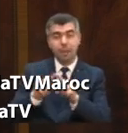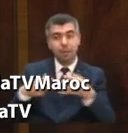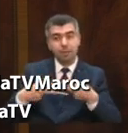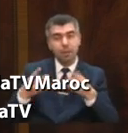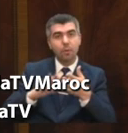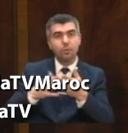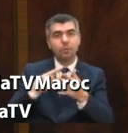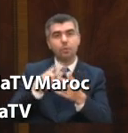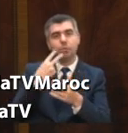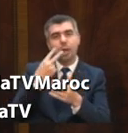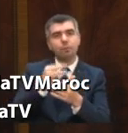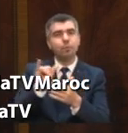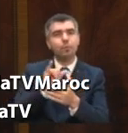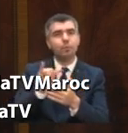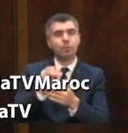حتى